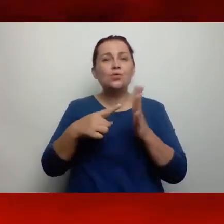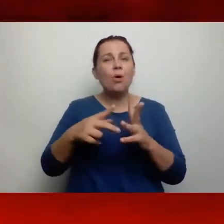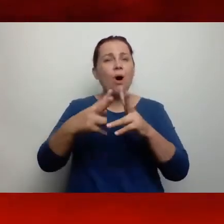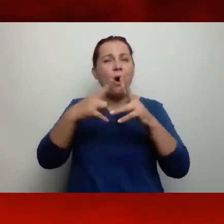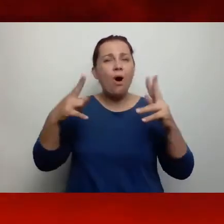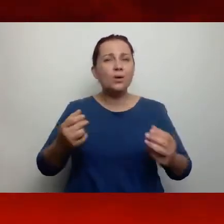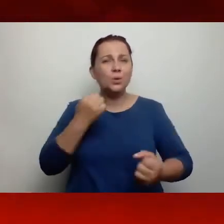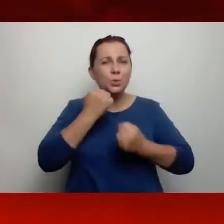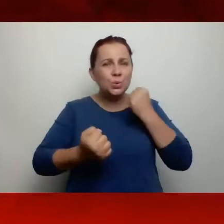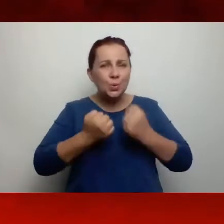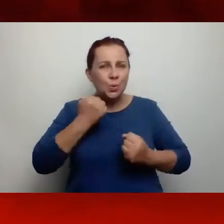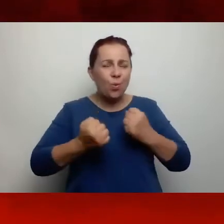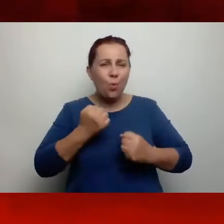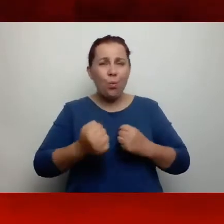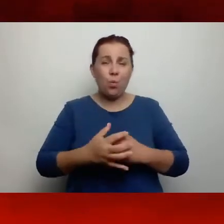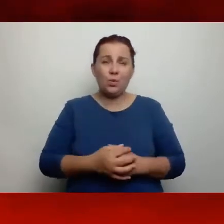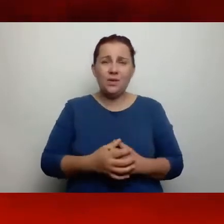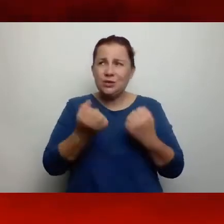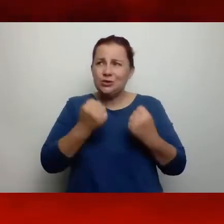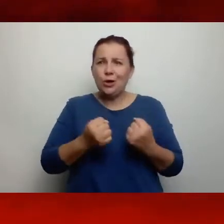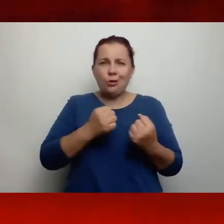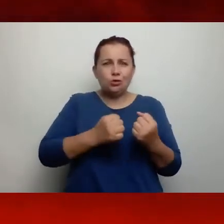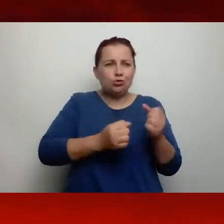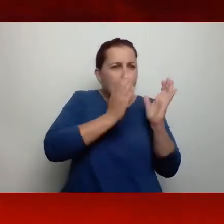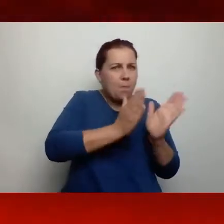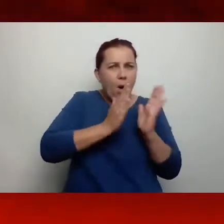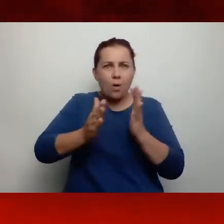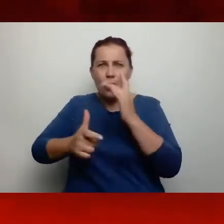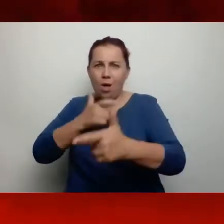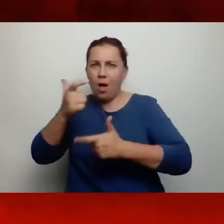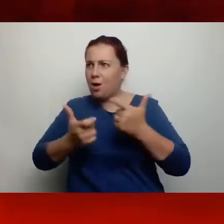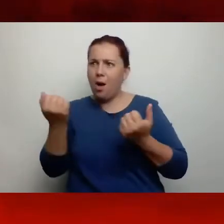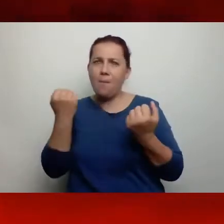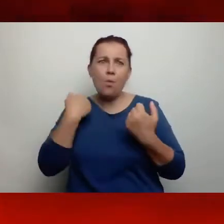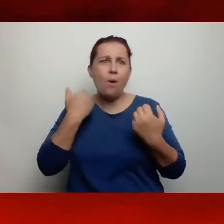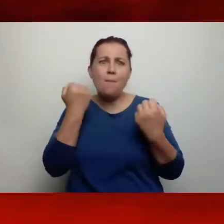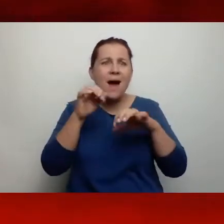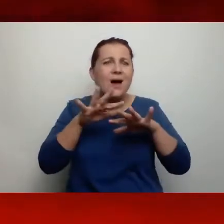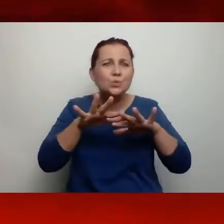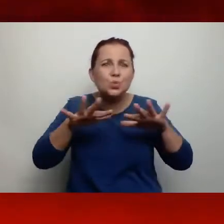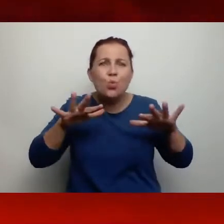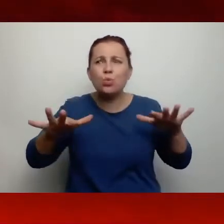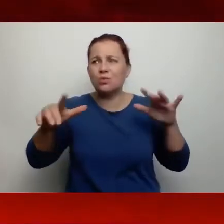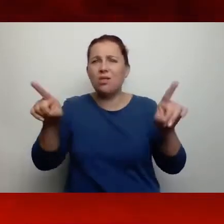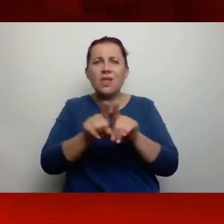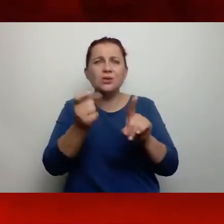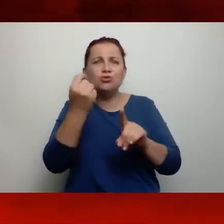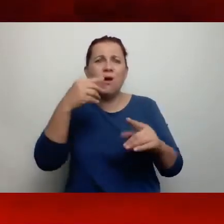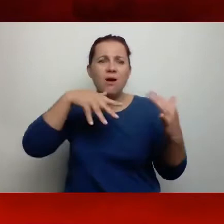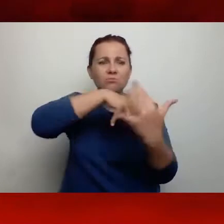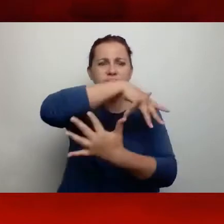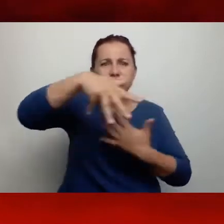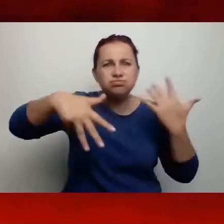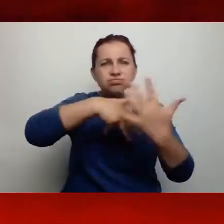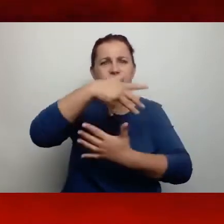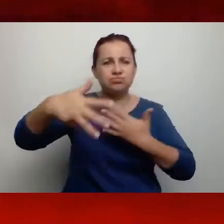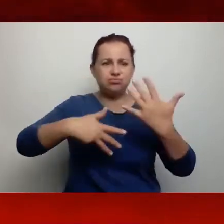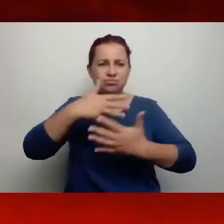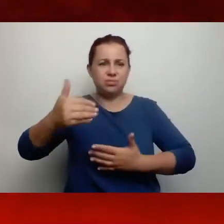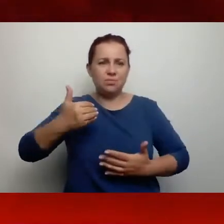trudny, wydaje się, do skatalogowania z powodu jego intensywności, pewnego chaosu, który wtedy w